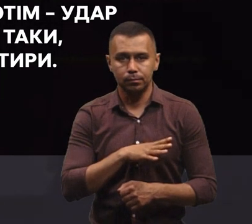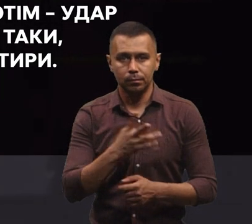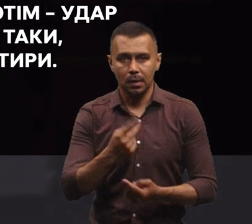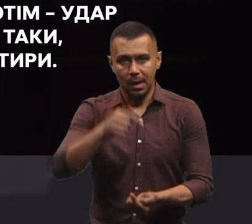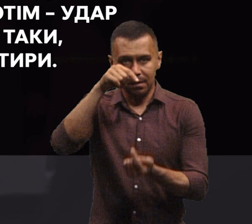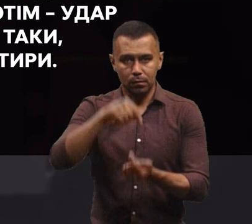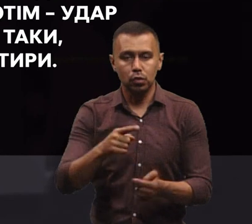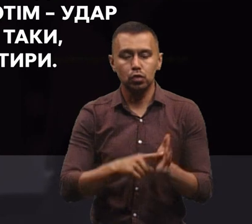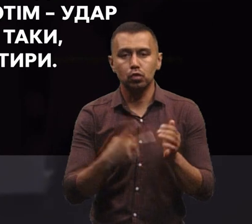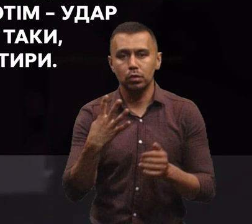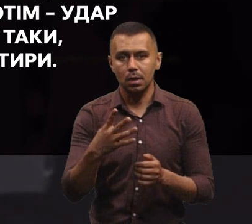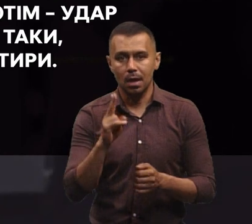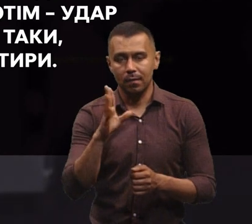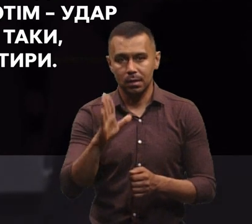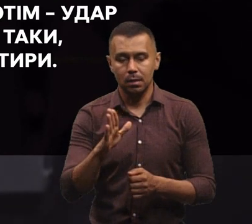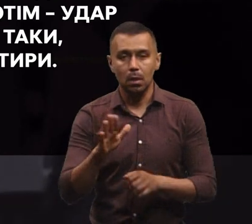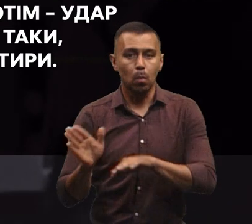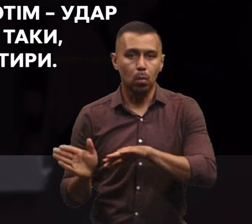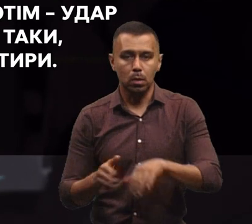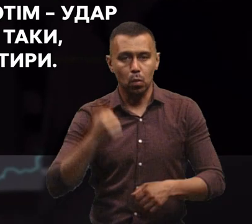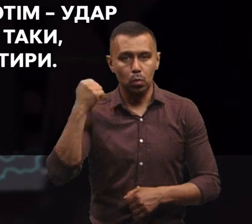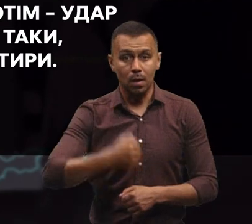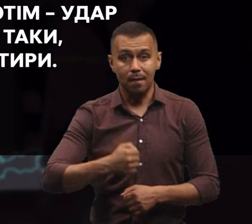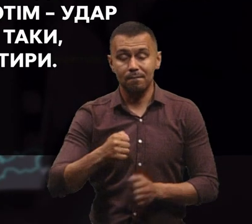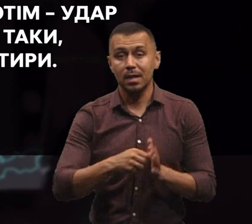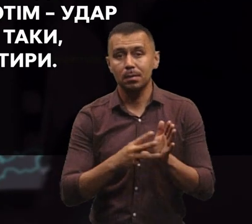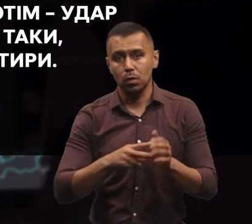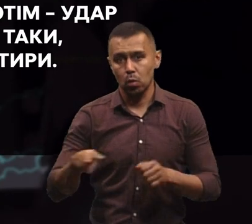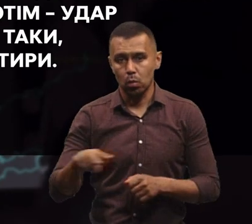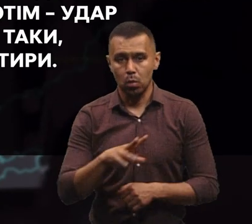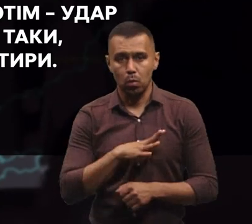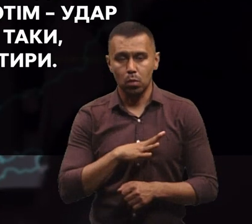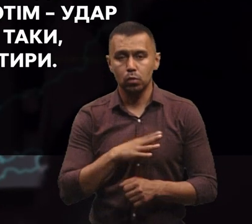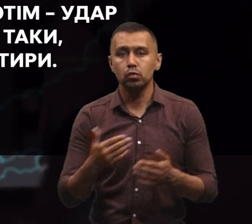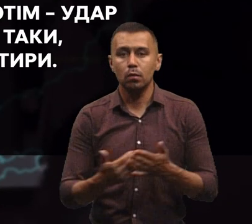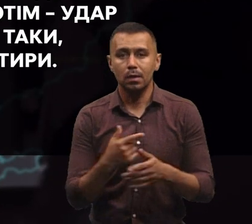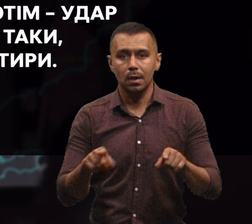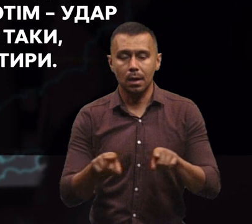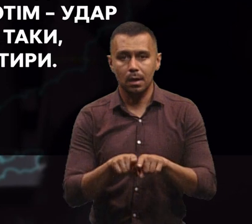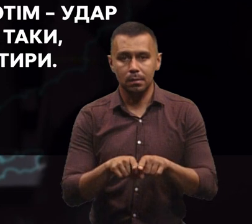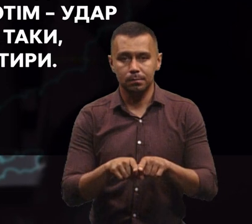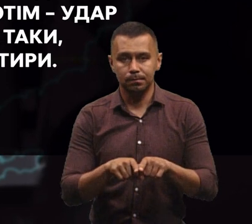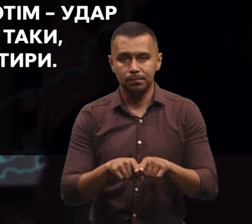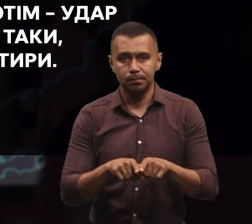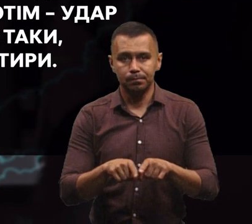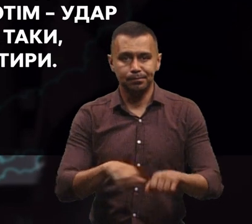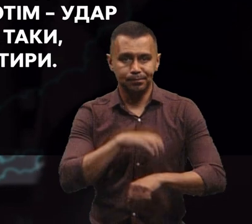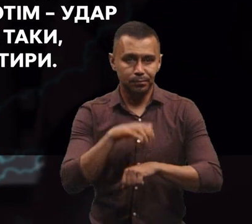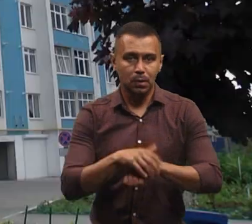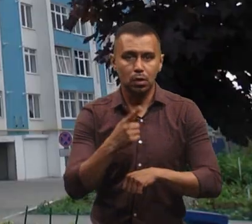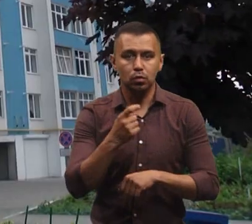64 квартири в локації. Потім удар 18 лютого було знову ж таки ідентифіковано 132